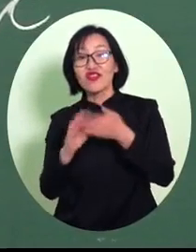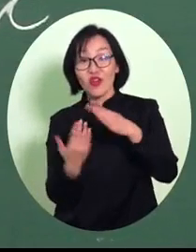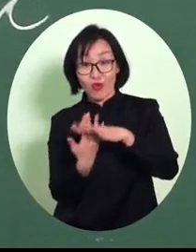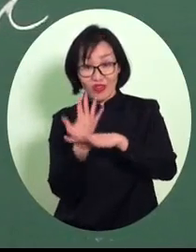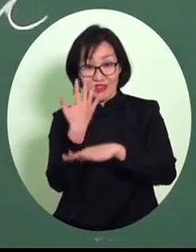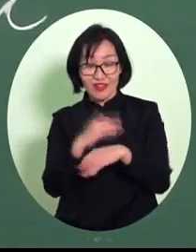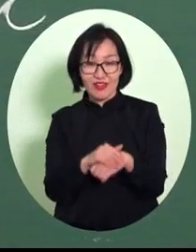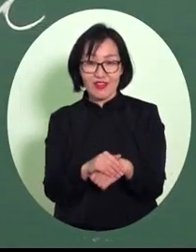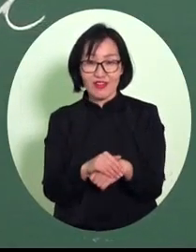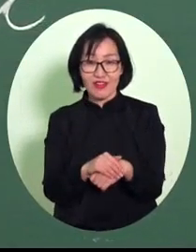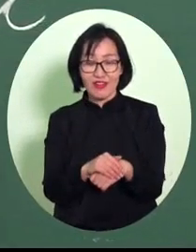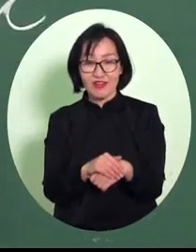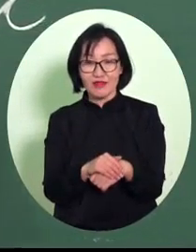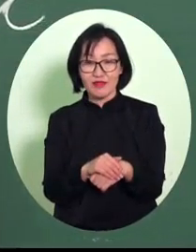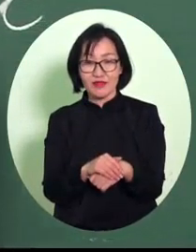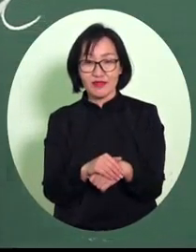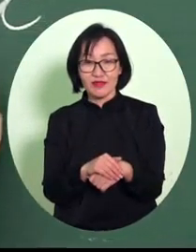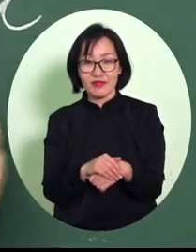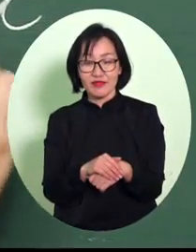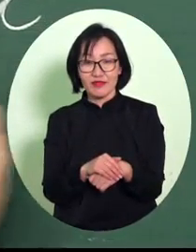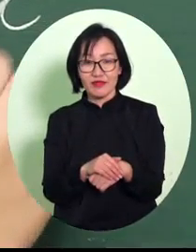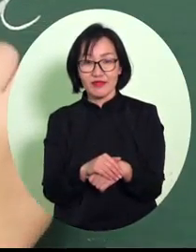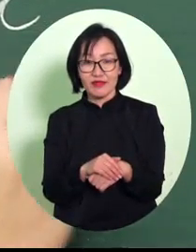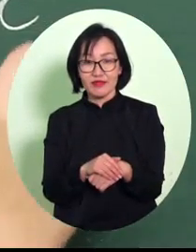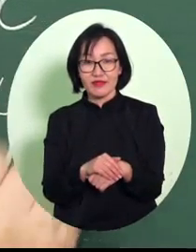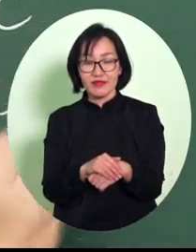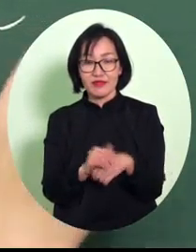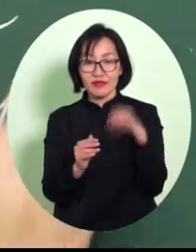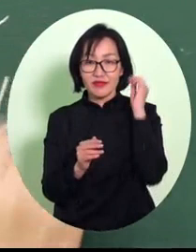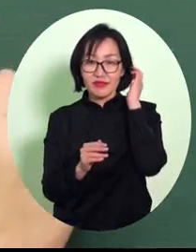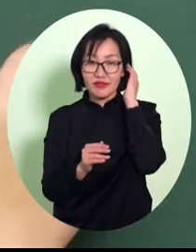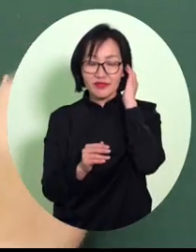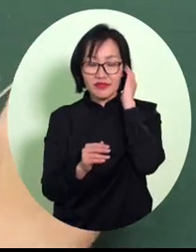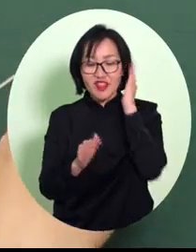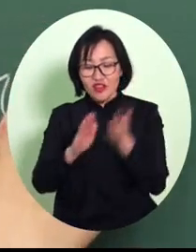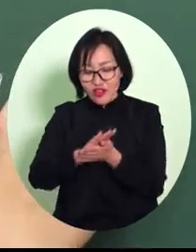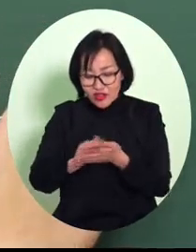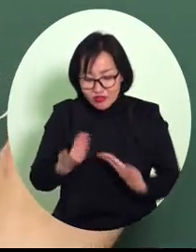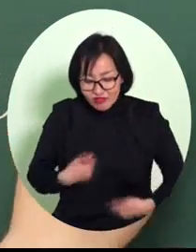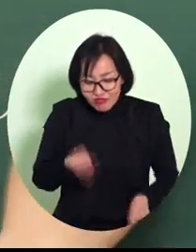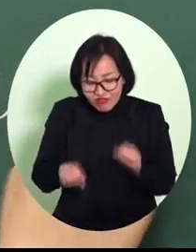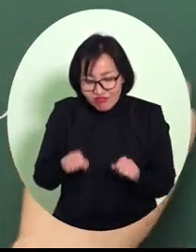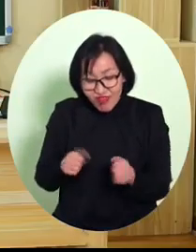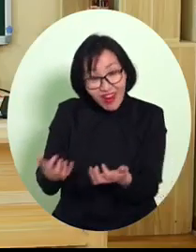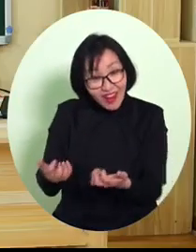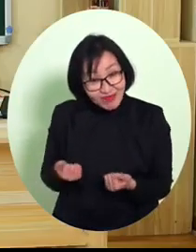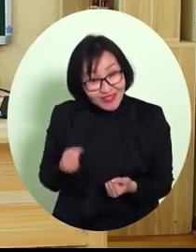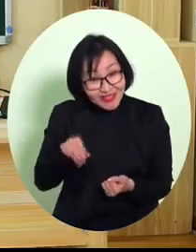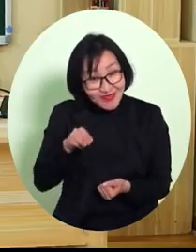ургадаг тийм мөн шин төлөө хүлээн авдаг.